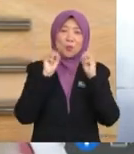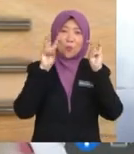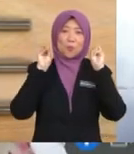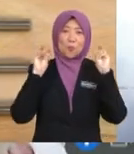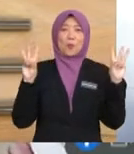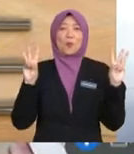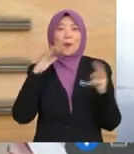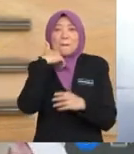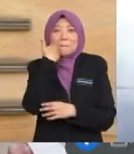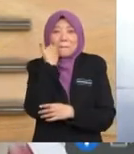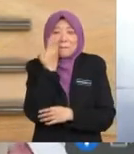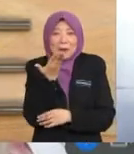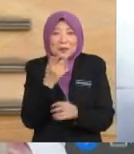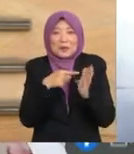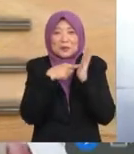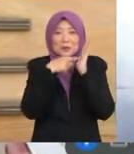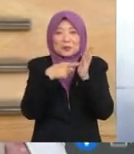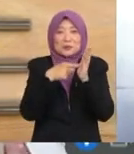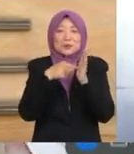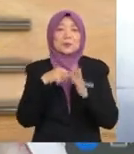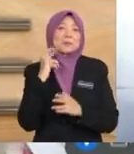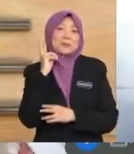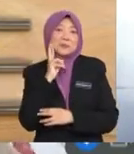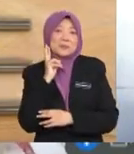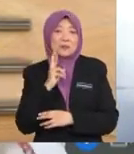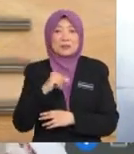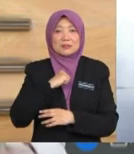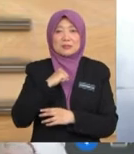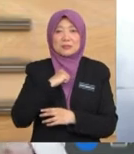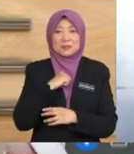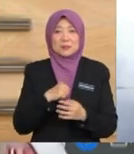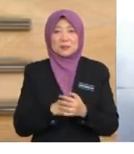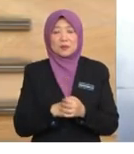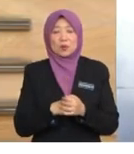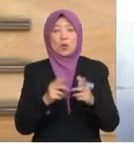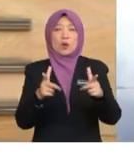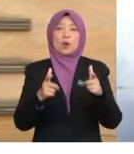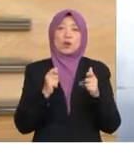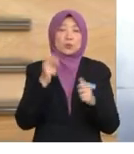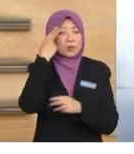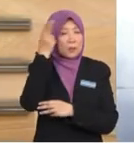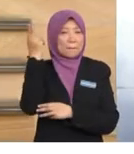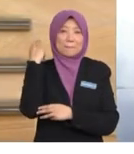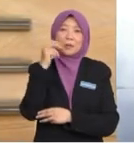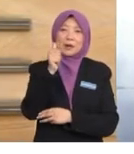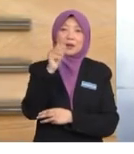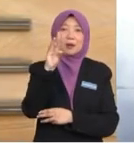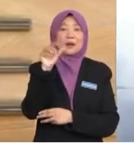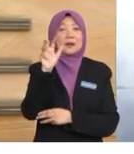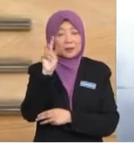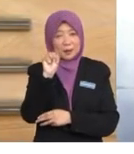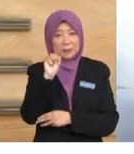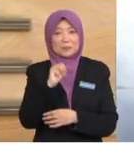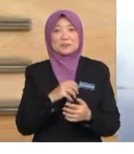Malu pula Kak Rina nak tunjuk hasil kek Kak Rina ni. Wah, Adam pun laju buat. Hebatnya Adam. Amin.